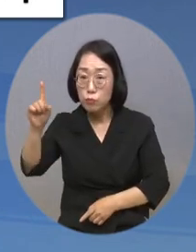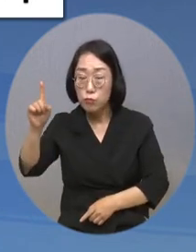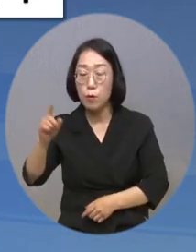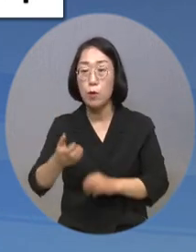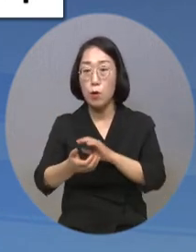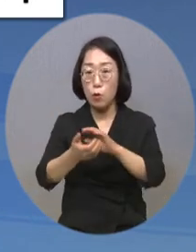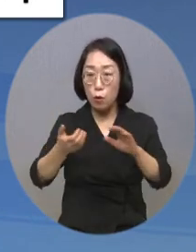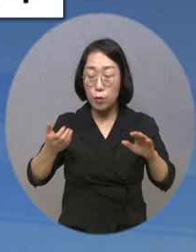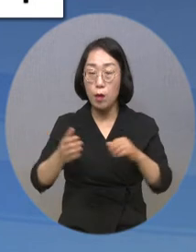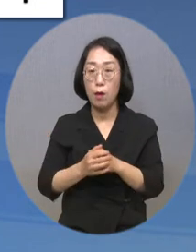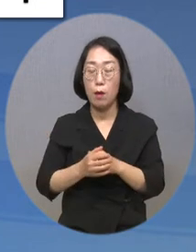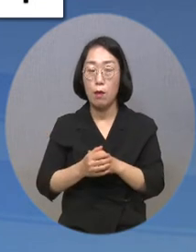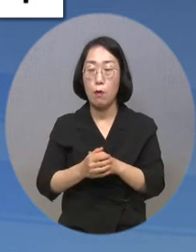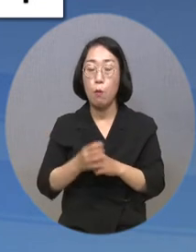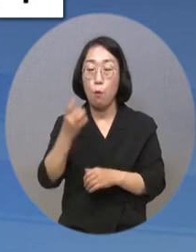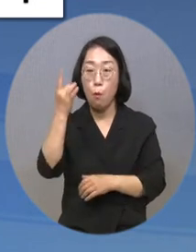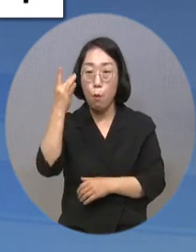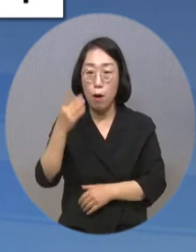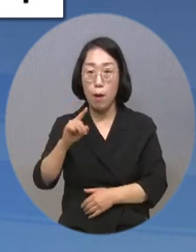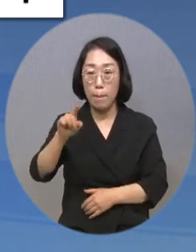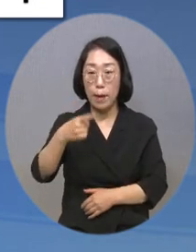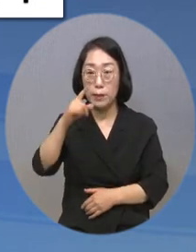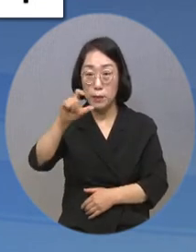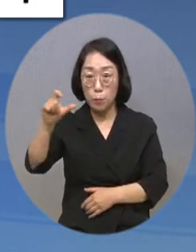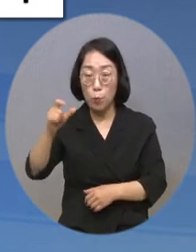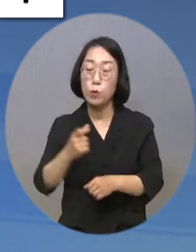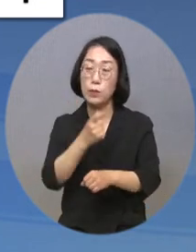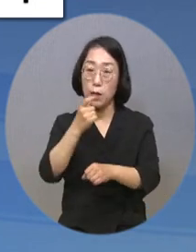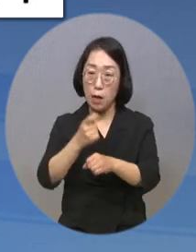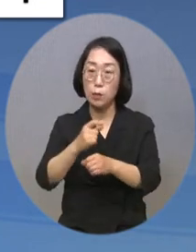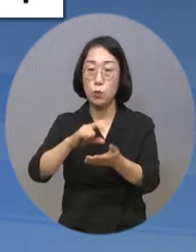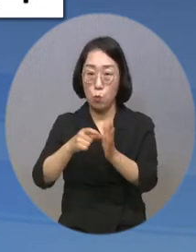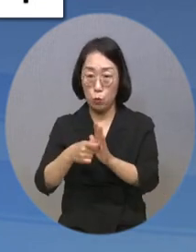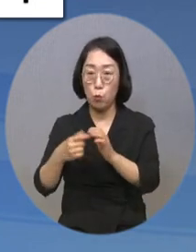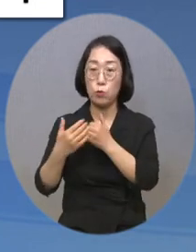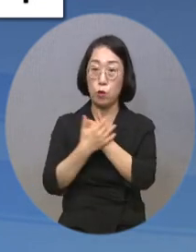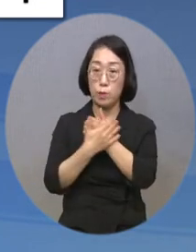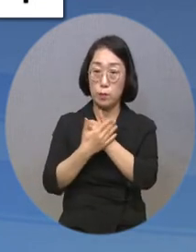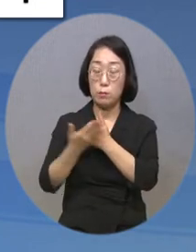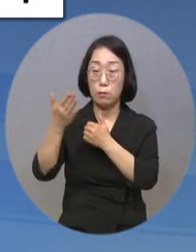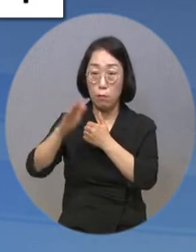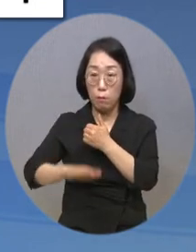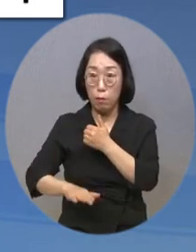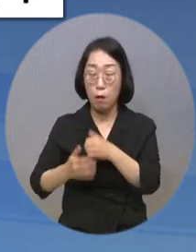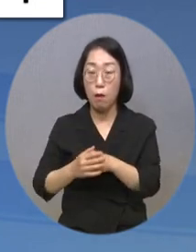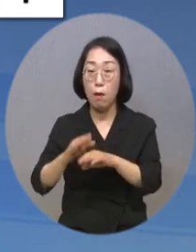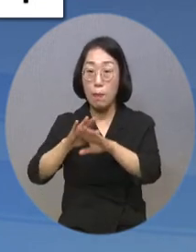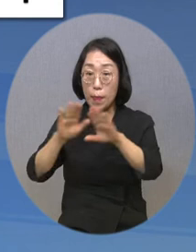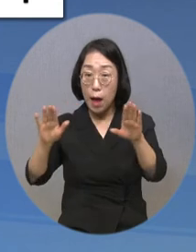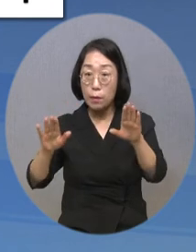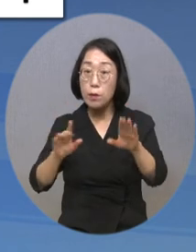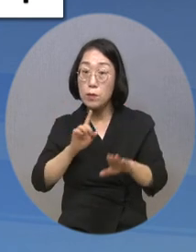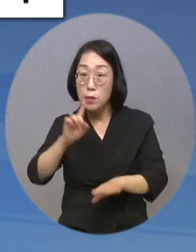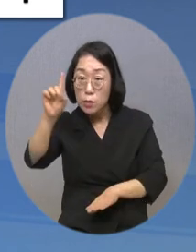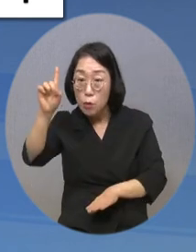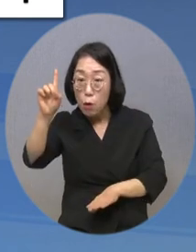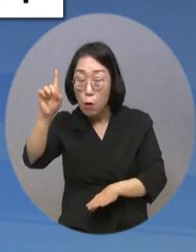전 월 평균 약 115.3시간의 활동 지원 서비스를 수급받고 있었지만 주간 활동 서비스 이용